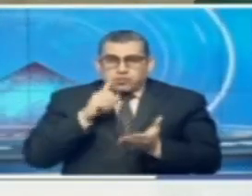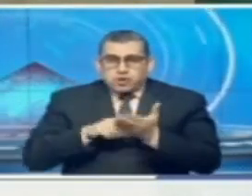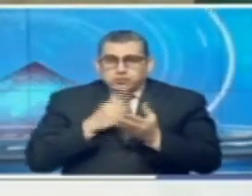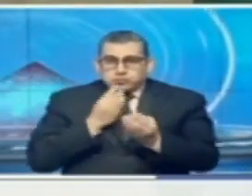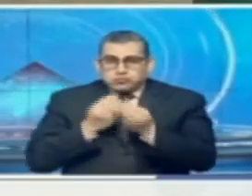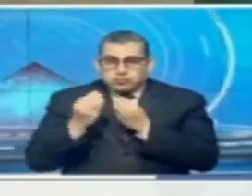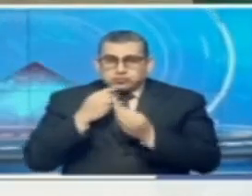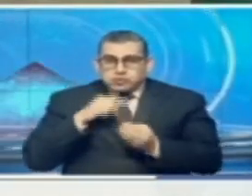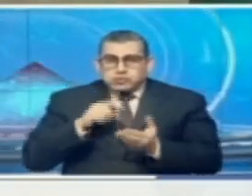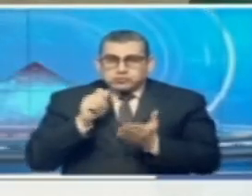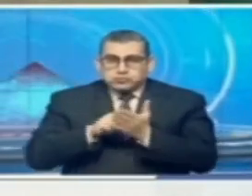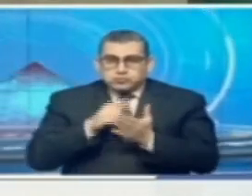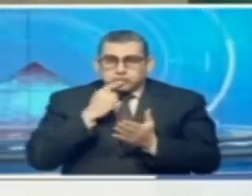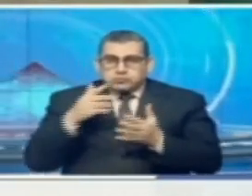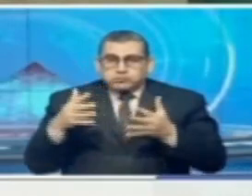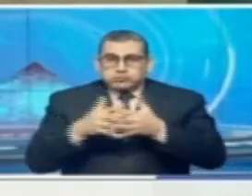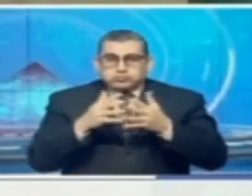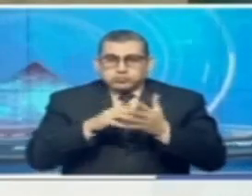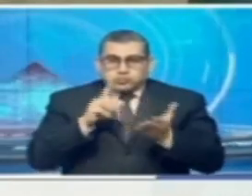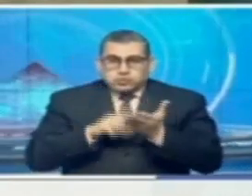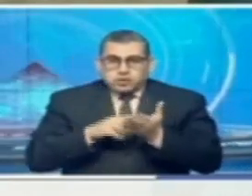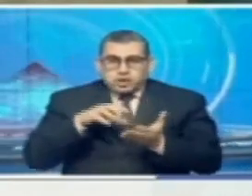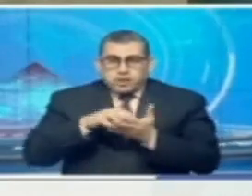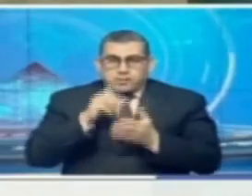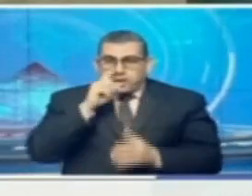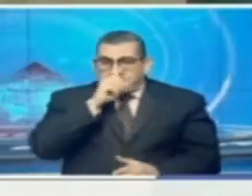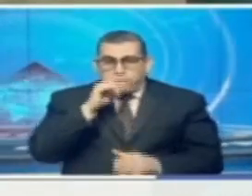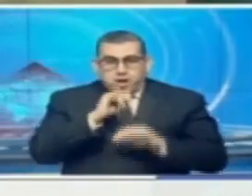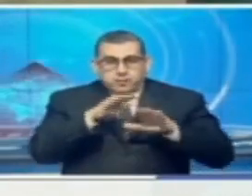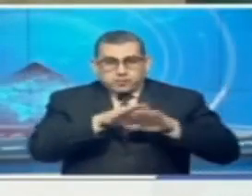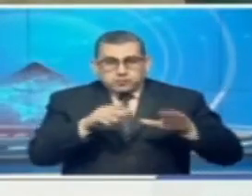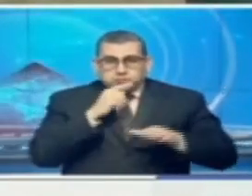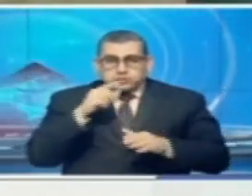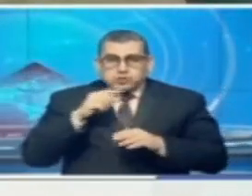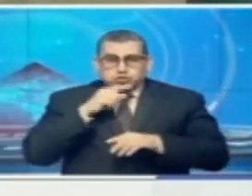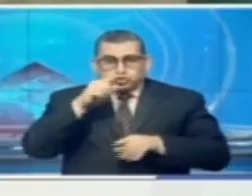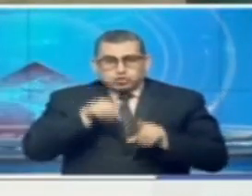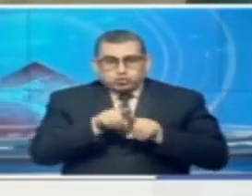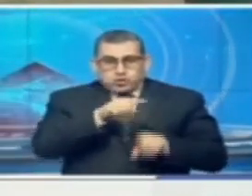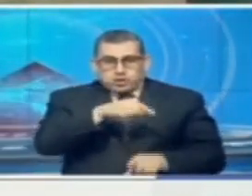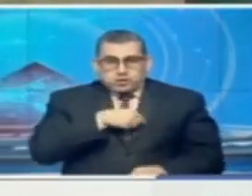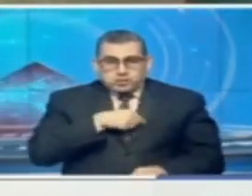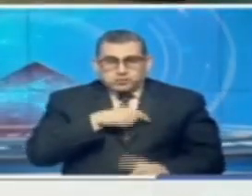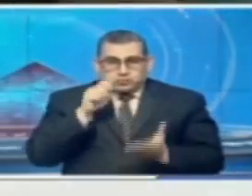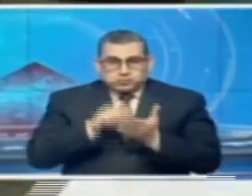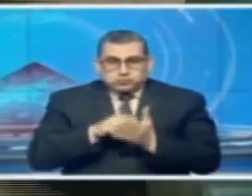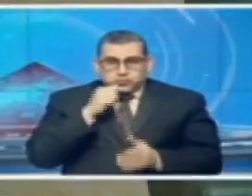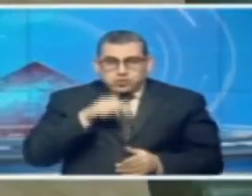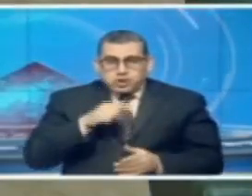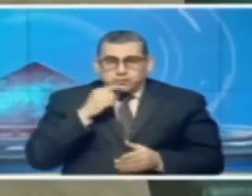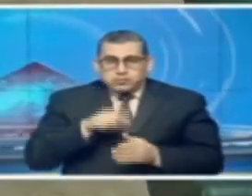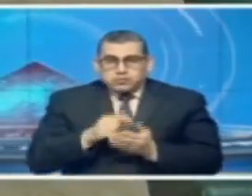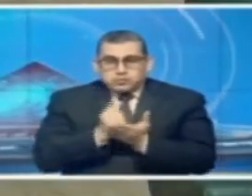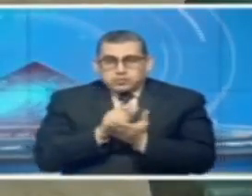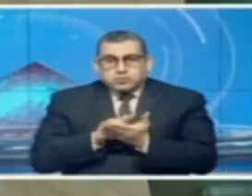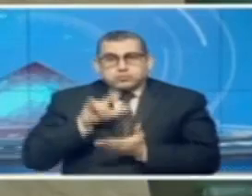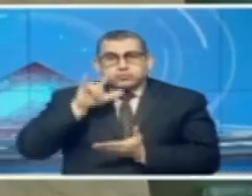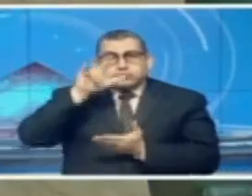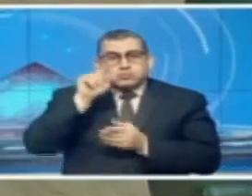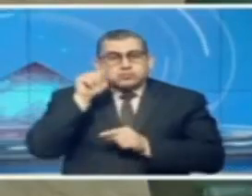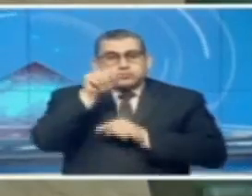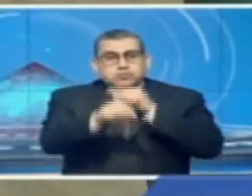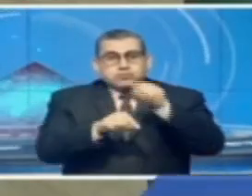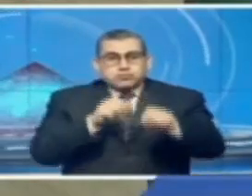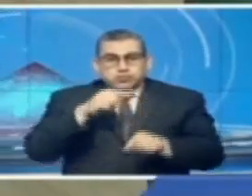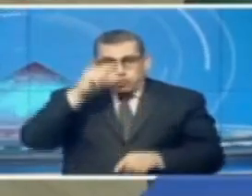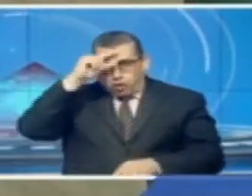واستنكارها الشديدين لاستهداف المناطق المدنية في دولة الإمارات العربية المتحدة الشقيقة بطائرات مسيرة وصواريخ موجهة أطلقتها ميليشيا